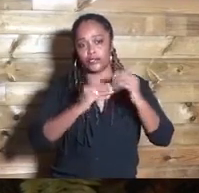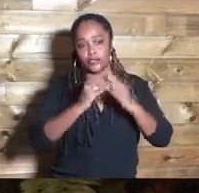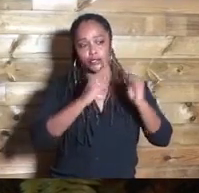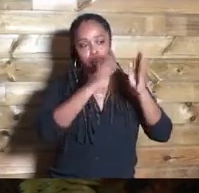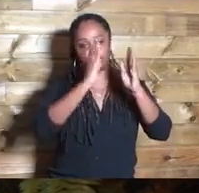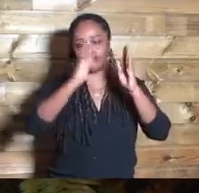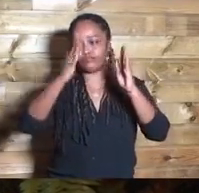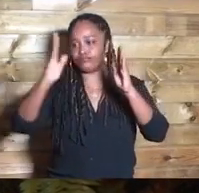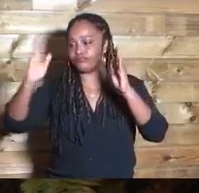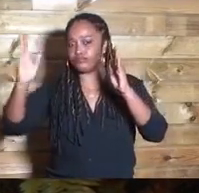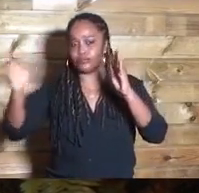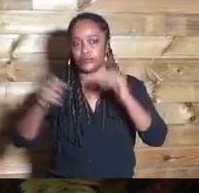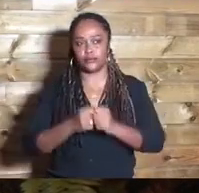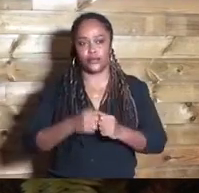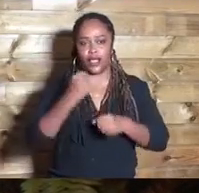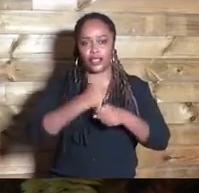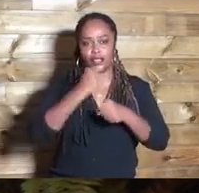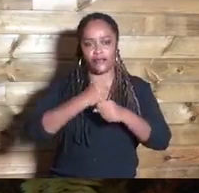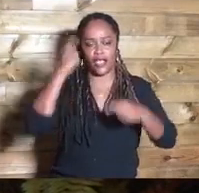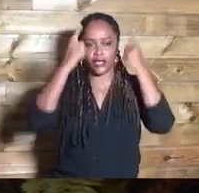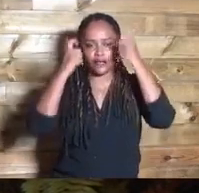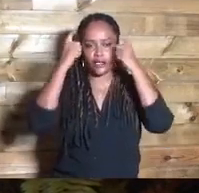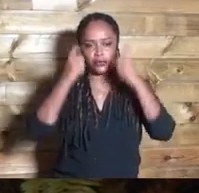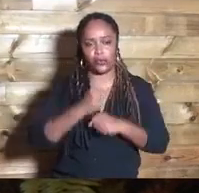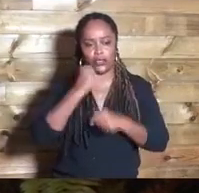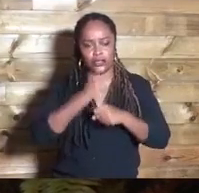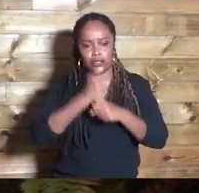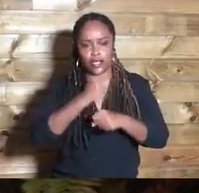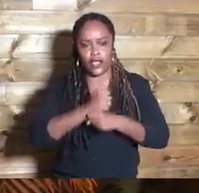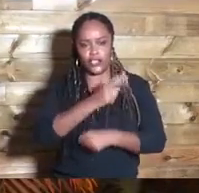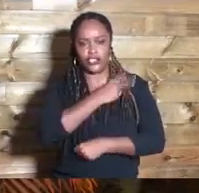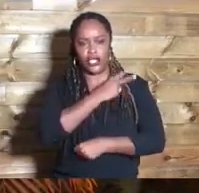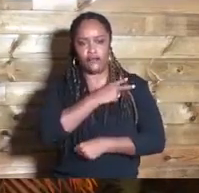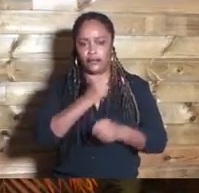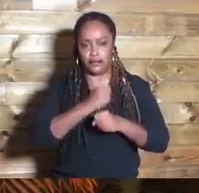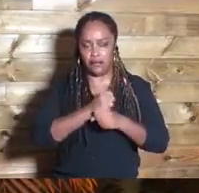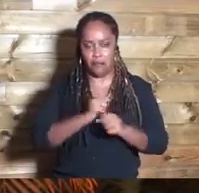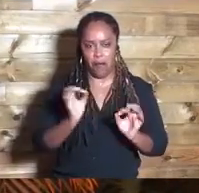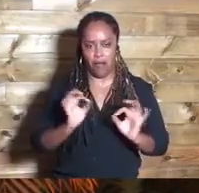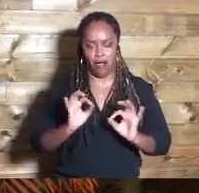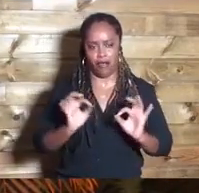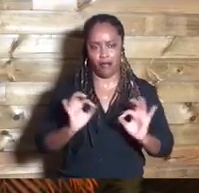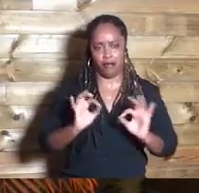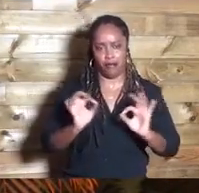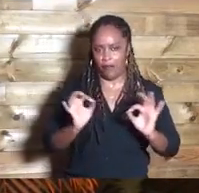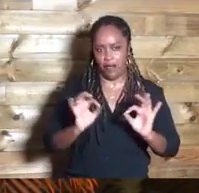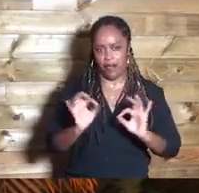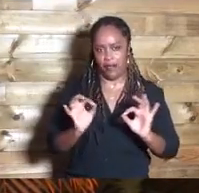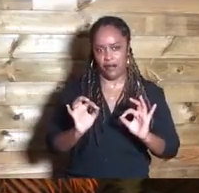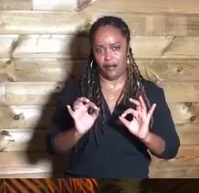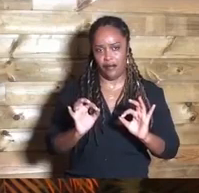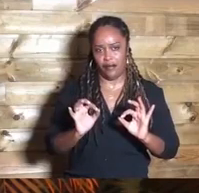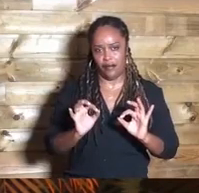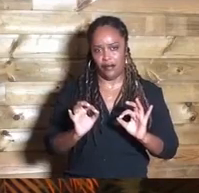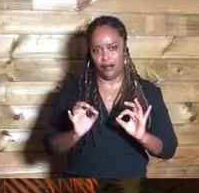cadre, travail de réflexion, tous ces bitan là ça pas ni ça baillou. Et au cas où quelqu'un arrive ici dedans, nous avons tout sur Facebook qui a dit, je cherche